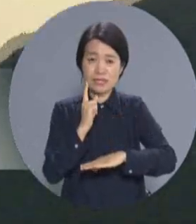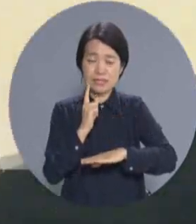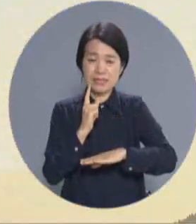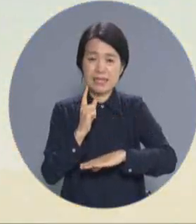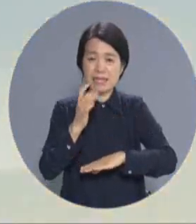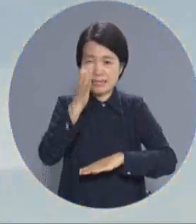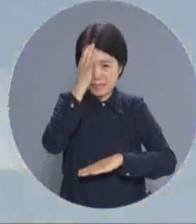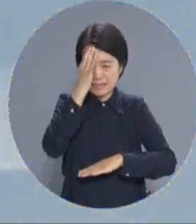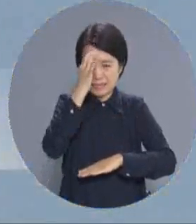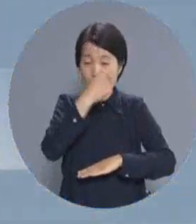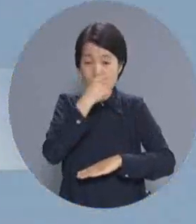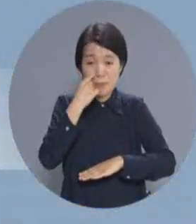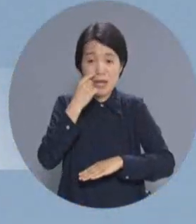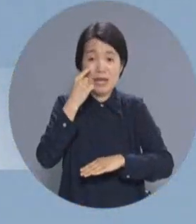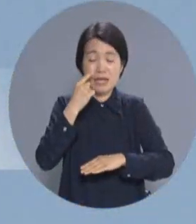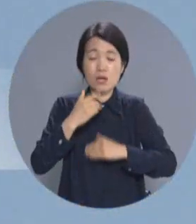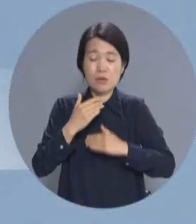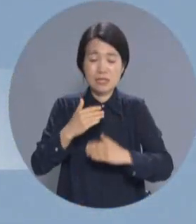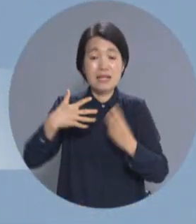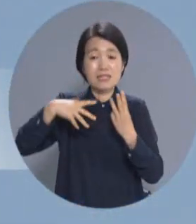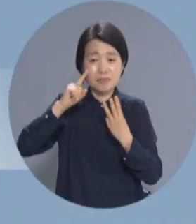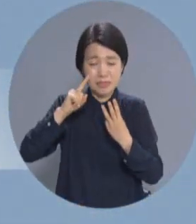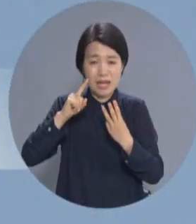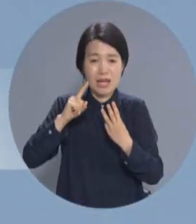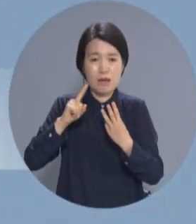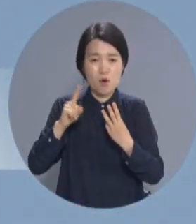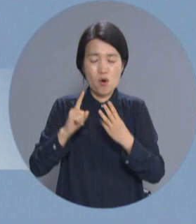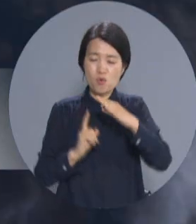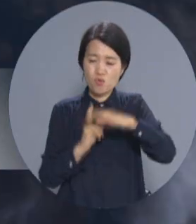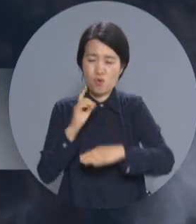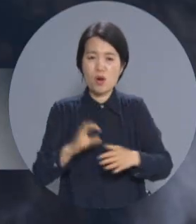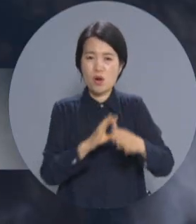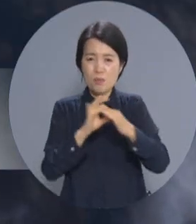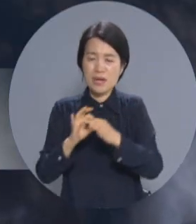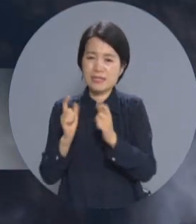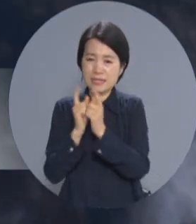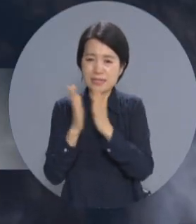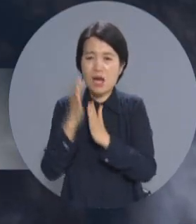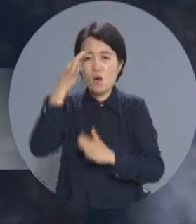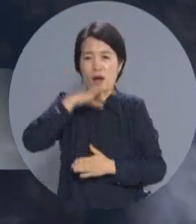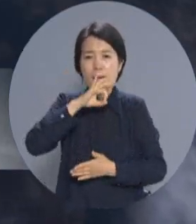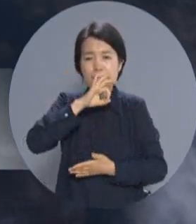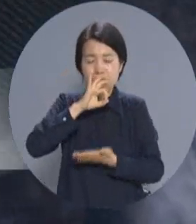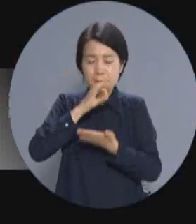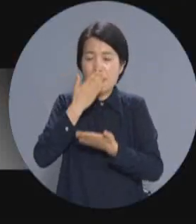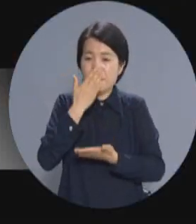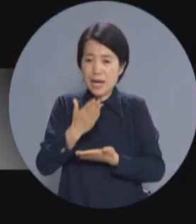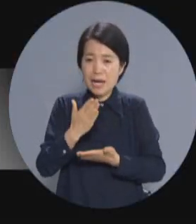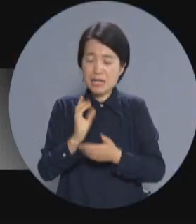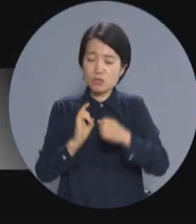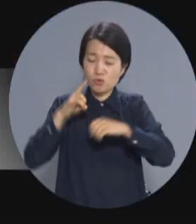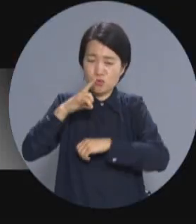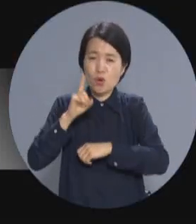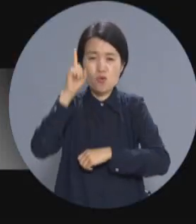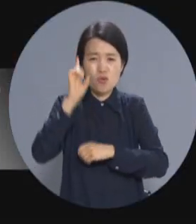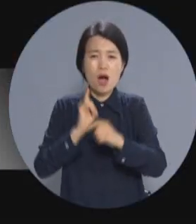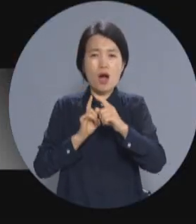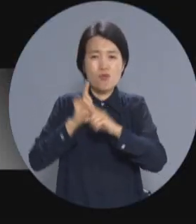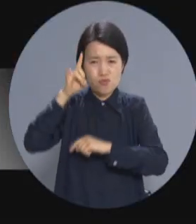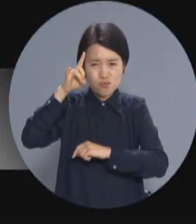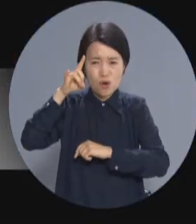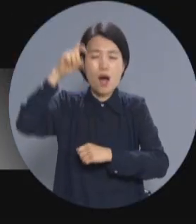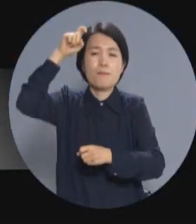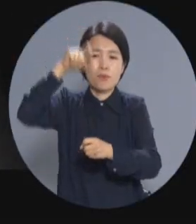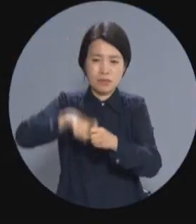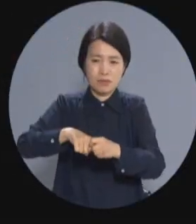성능을 검증하기 위한 것이었다면 3차 발사는 누리호를 통해 실제로 활용할 수 있는 위성을 우주 정상 궤도에 올려놓는